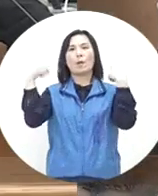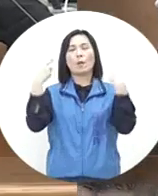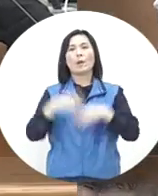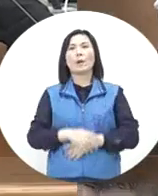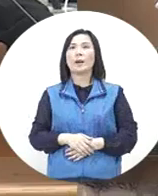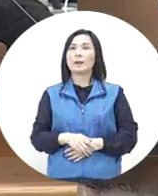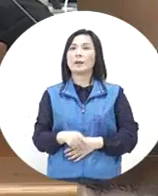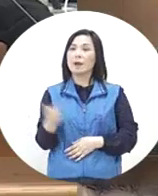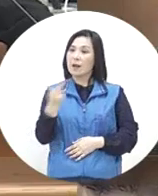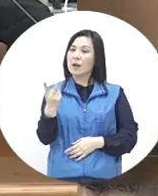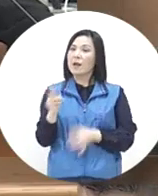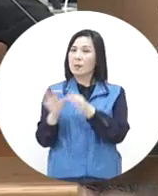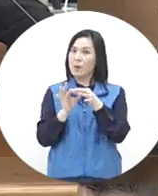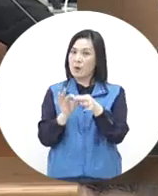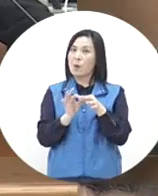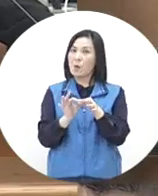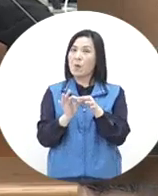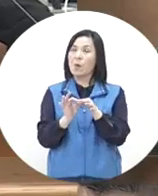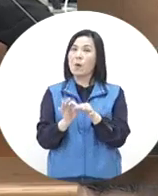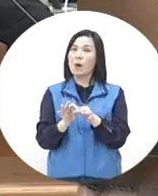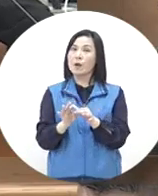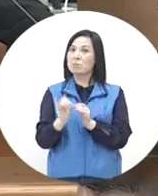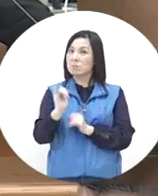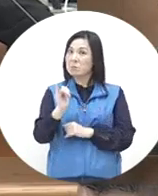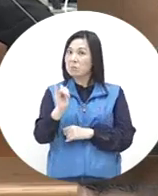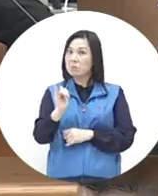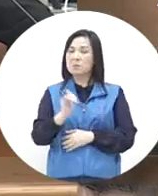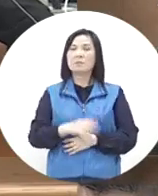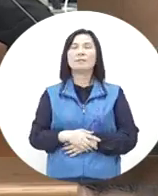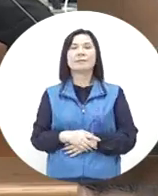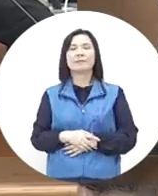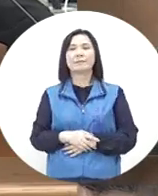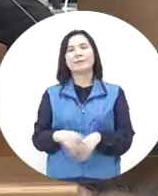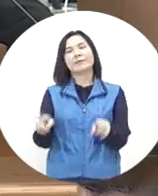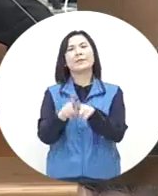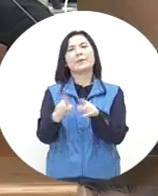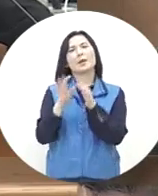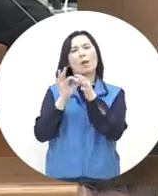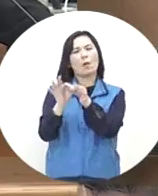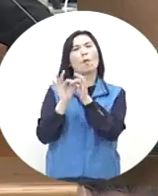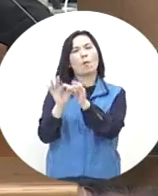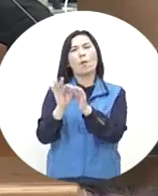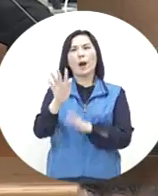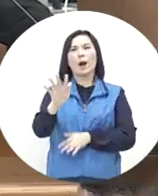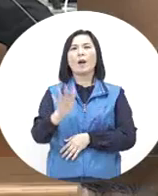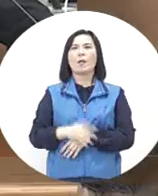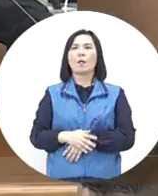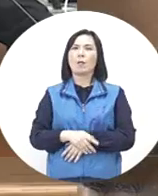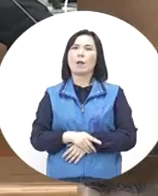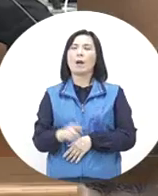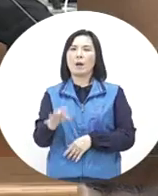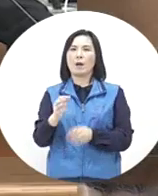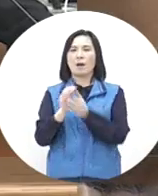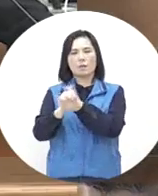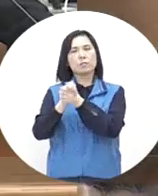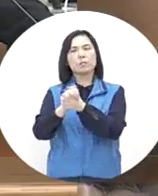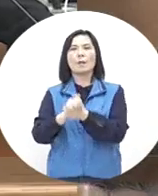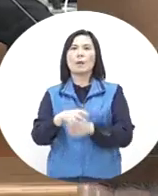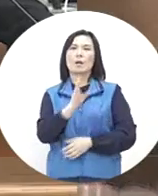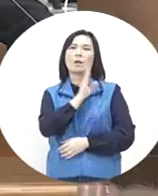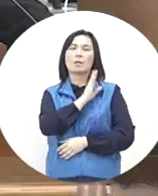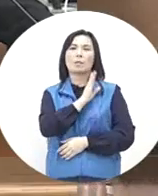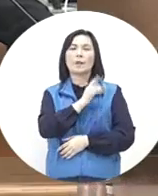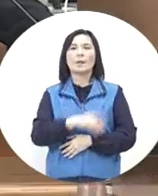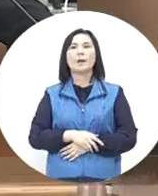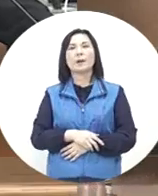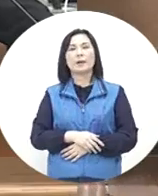近还好吧？ 关系本来就是平常大家都有在联络，当然是好的、啊。 很好嘛，应该嘛是意见交流